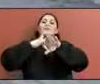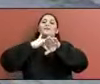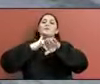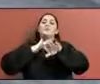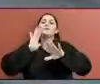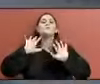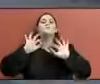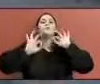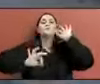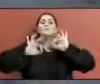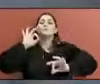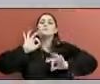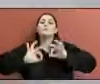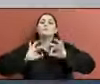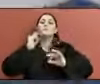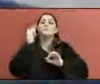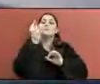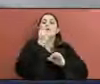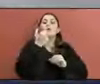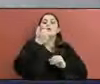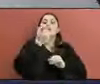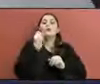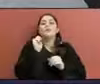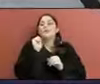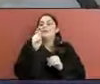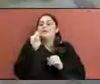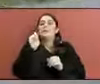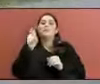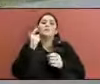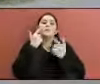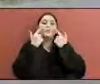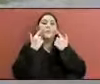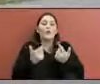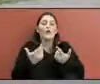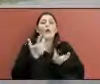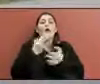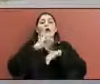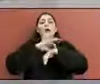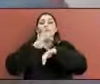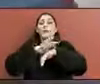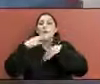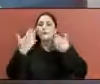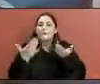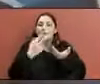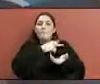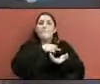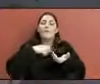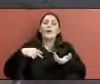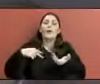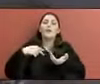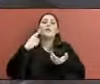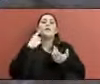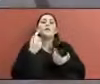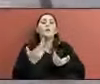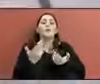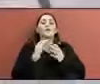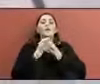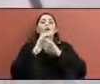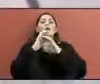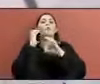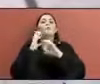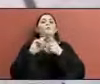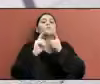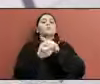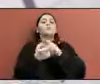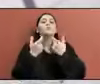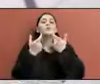gezeceksiniz. Biz şu anda 6 ilçemizde hastanelerimize ve belediyemize ulaşımlarda şunu öncelik haline